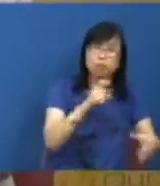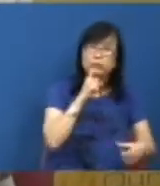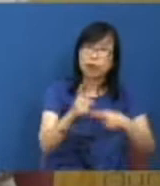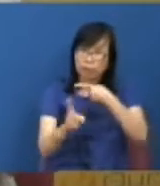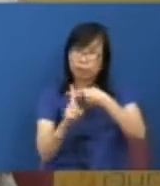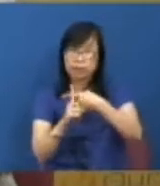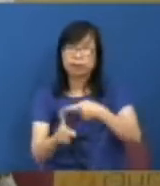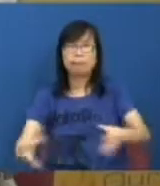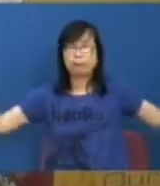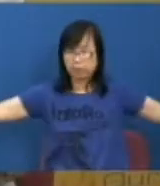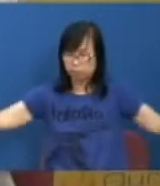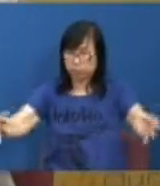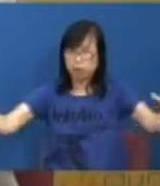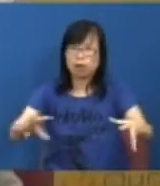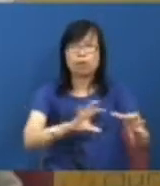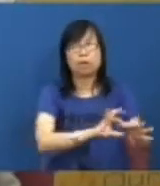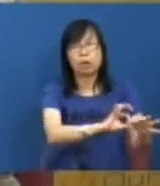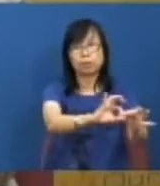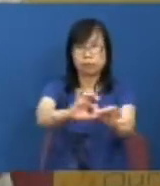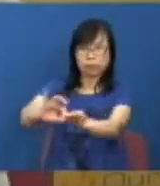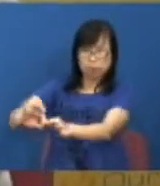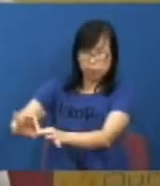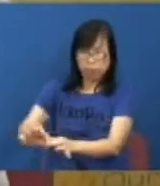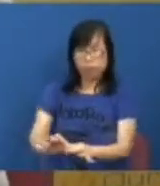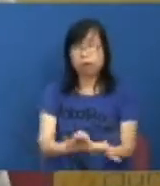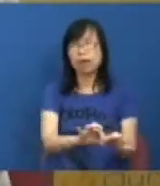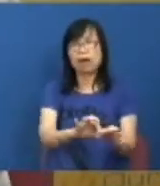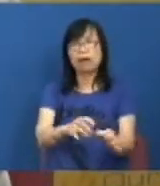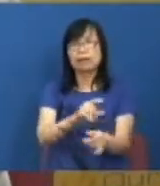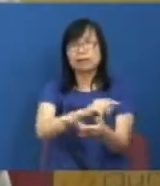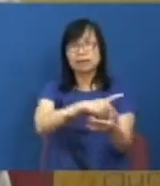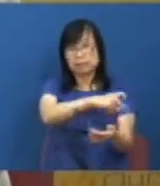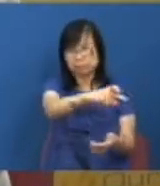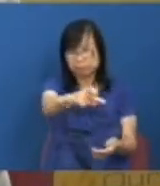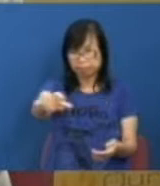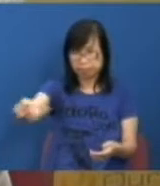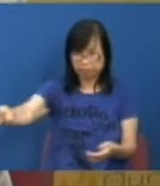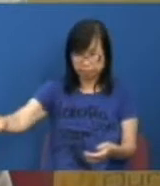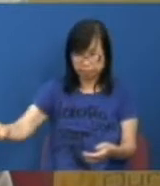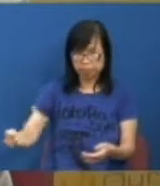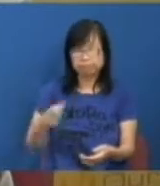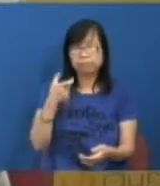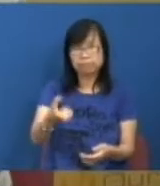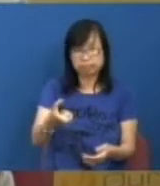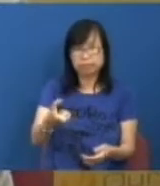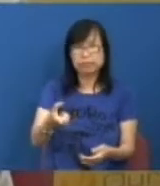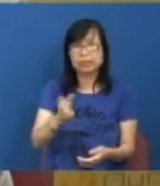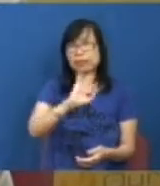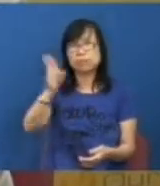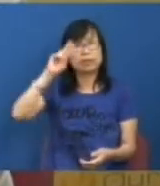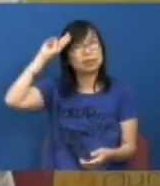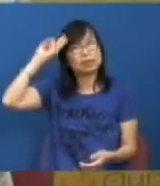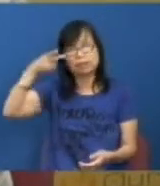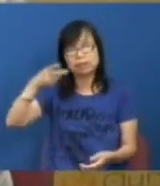後，就將佢聯合駁埋出去，咁大家一起 share 嗰啲。 費用，咁其實又唔使成日 renew